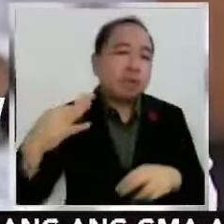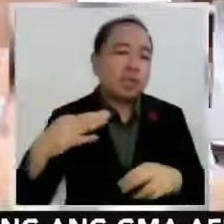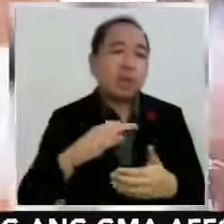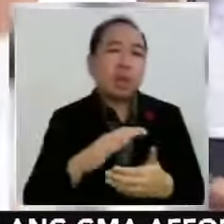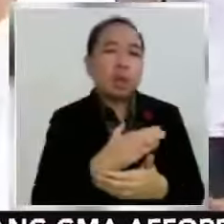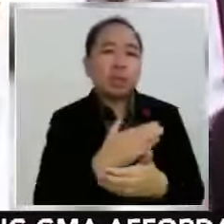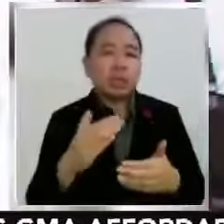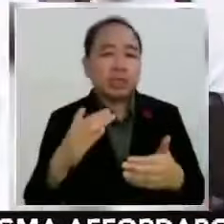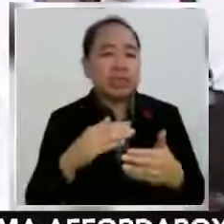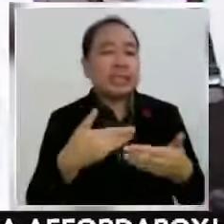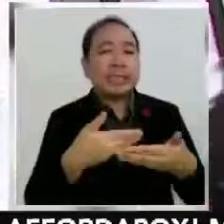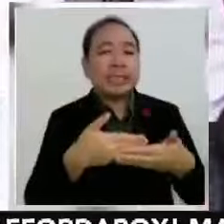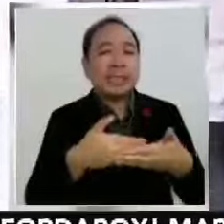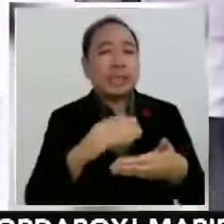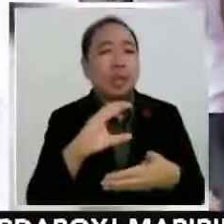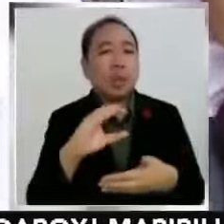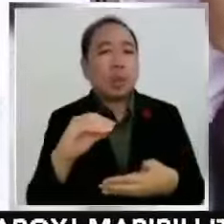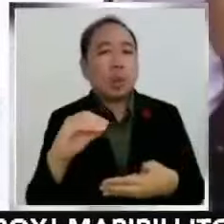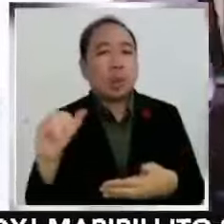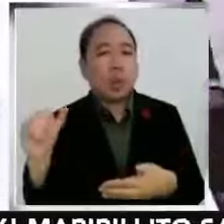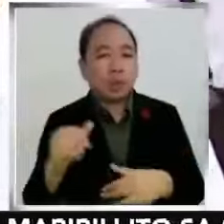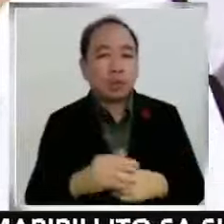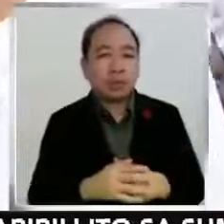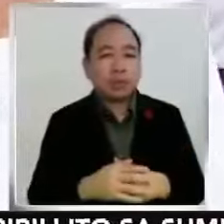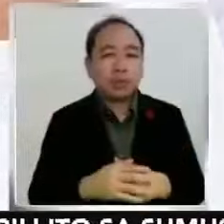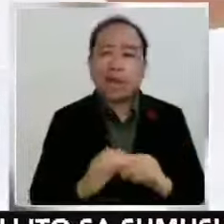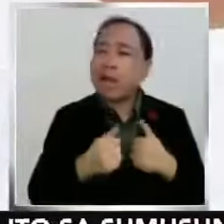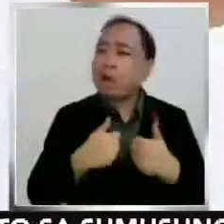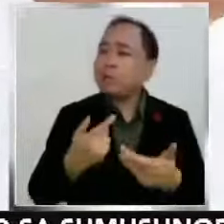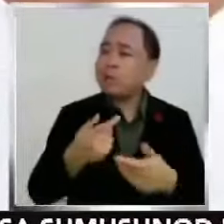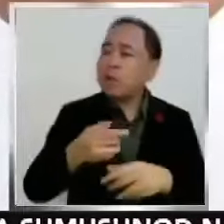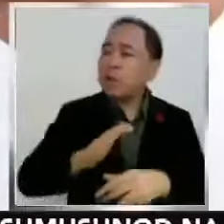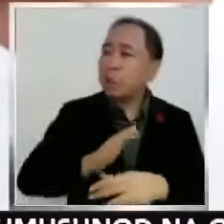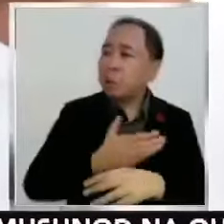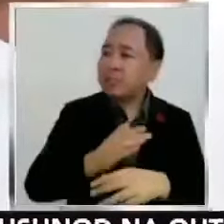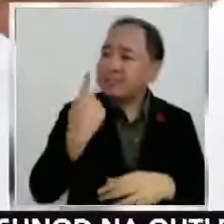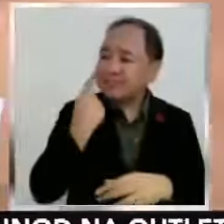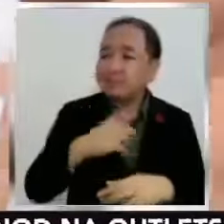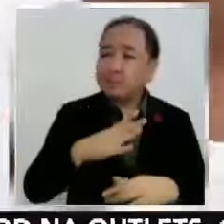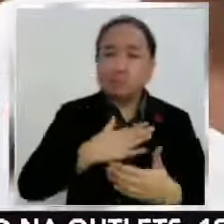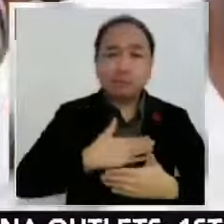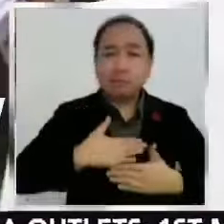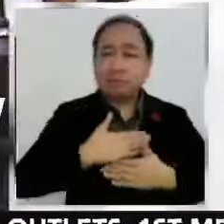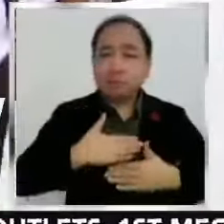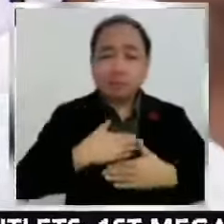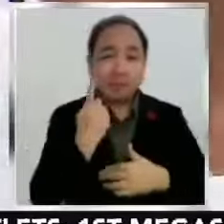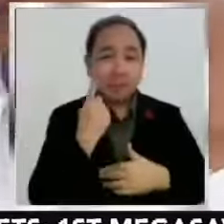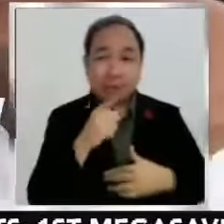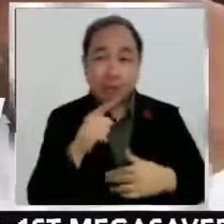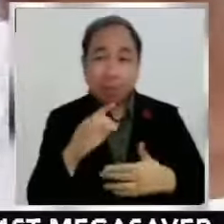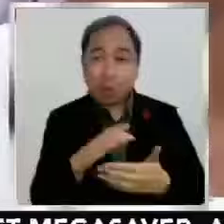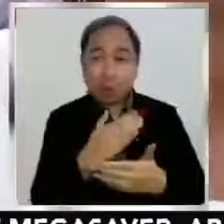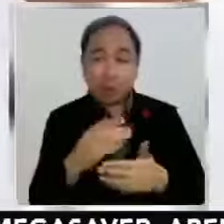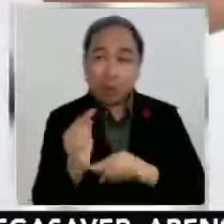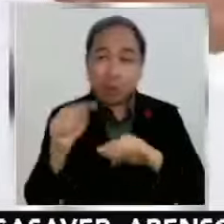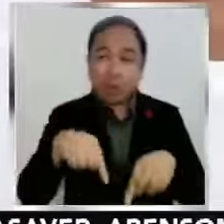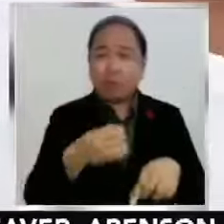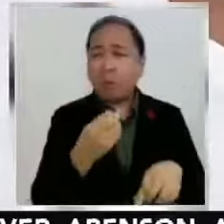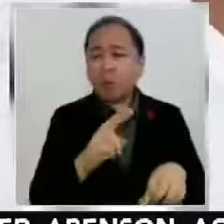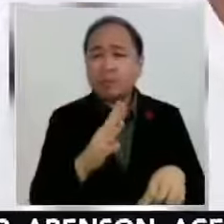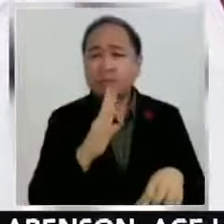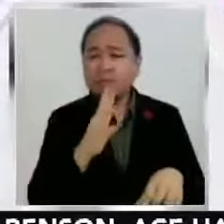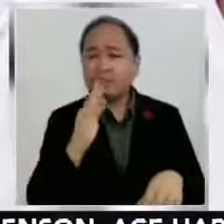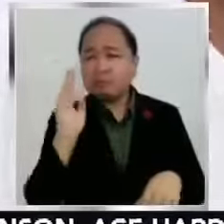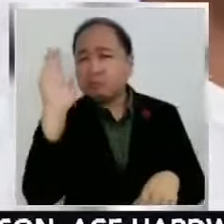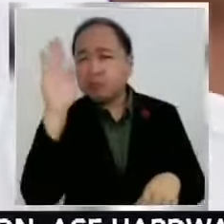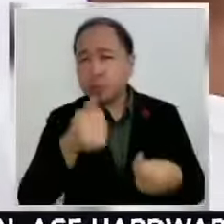Audit. Masaya yung concert kanina? Masaya naman po. Na-enjoy ko po. Yung concert lang mapinunta nyo dito o yung speech? Yung speech po. Mga